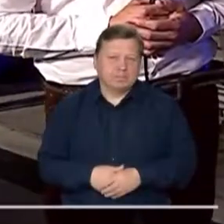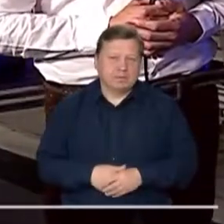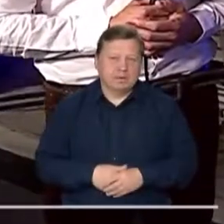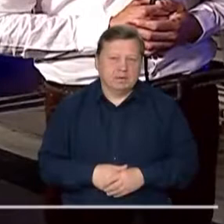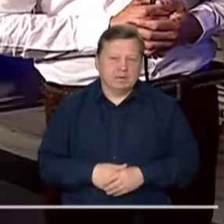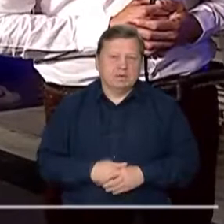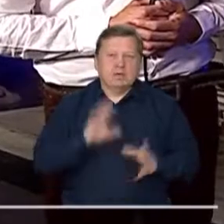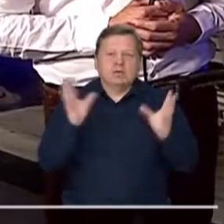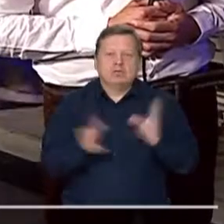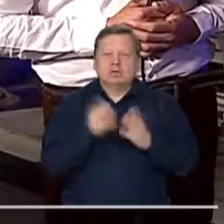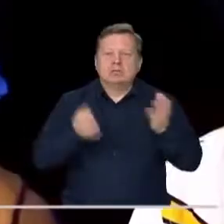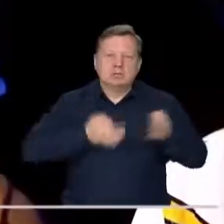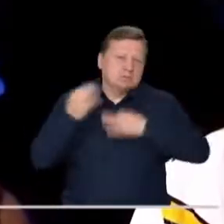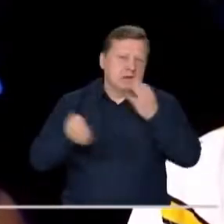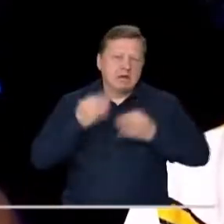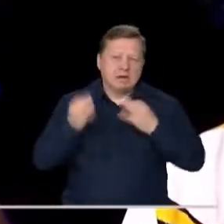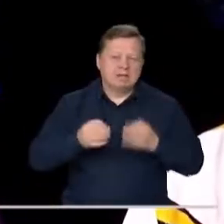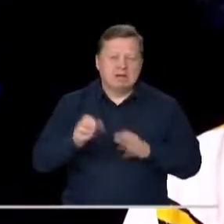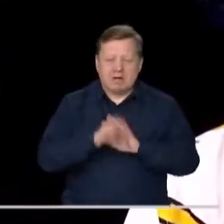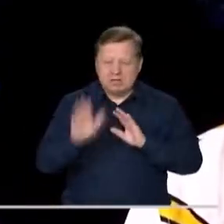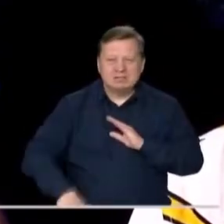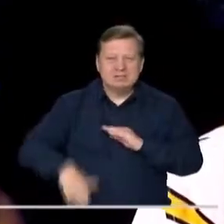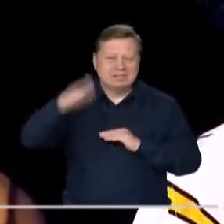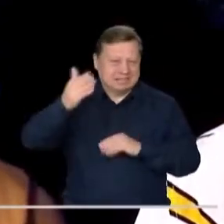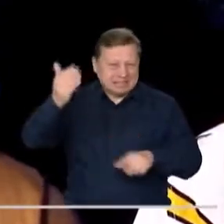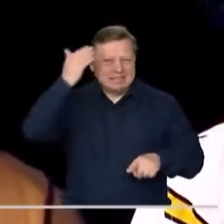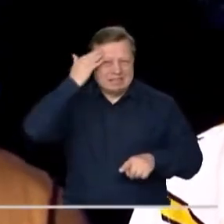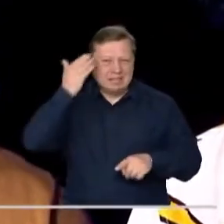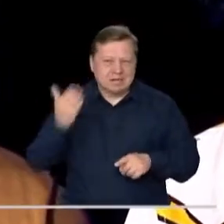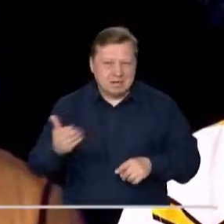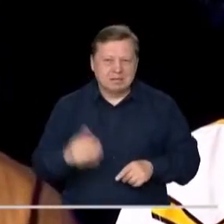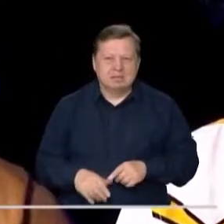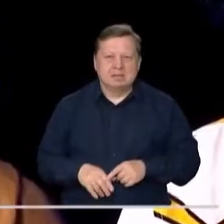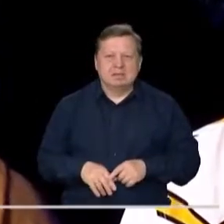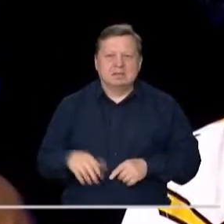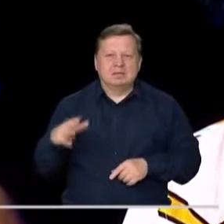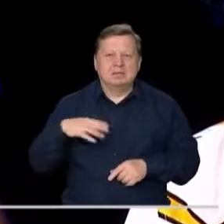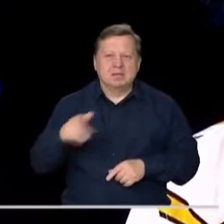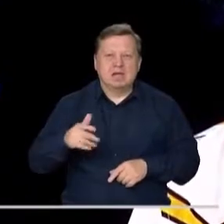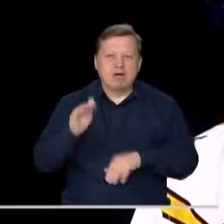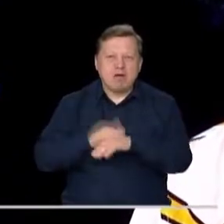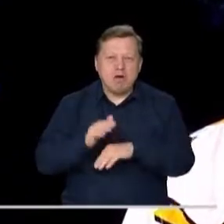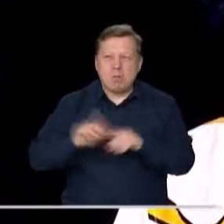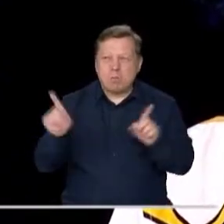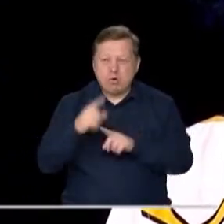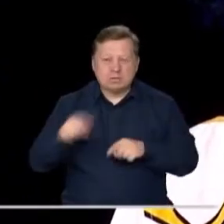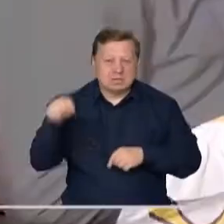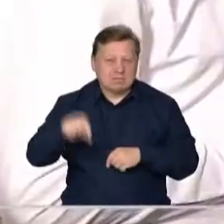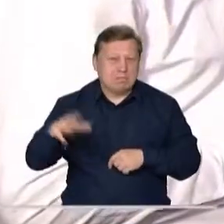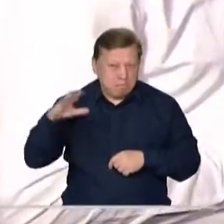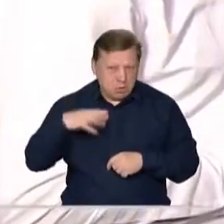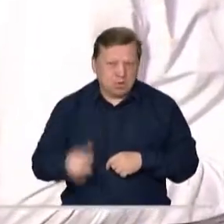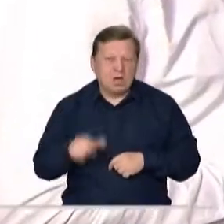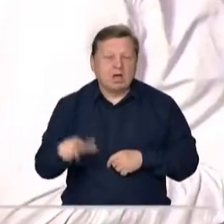wszystkie przyboje, które znamy z dzieciństwa, gdzie występowali nasi koledzy muzyczni, oni